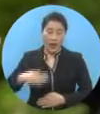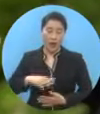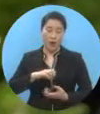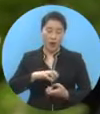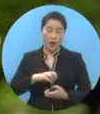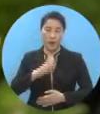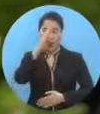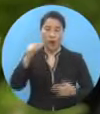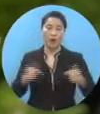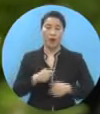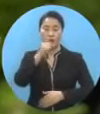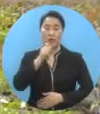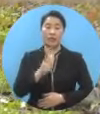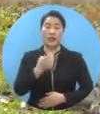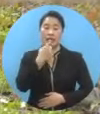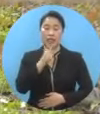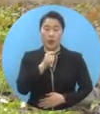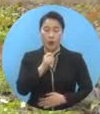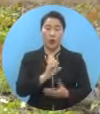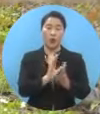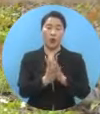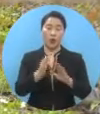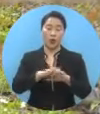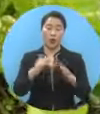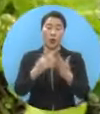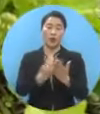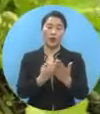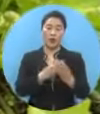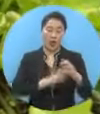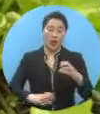간질환과 위염 치료에 좋은 흰 민들레가 농가 소득 증대에 큰